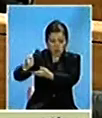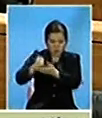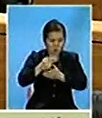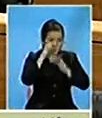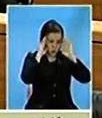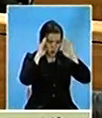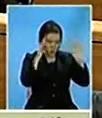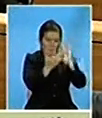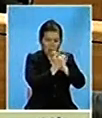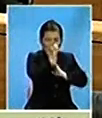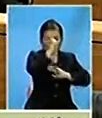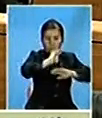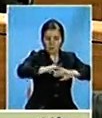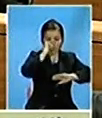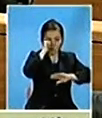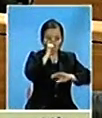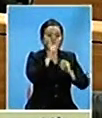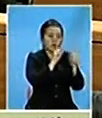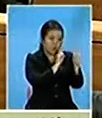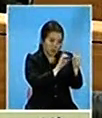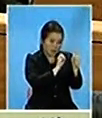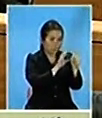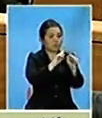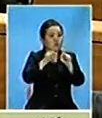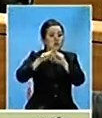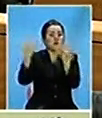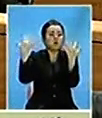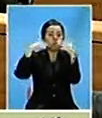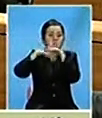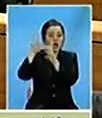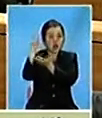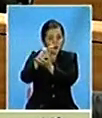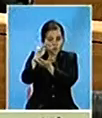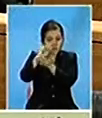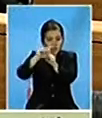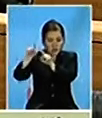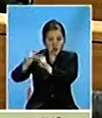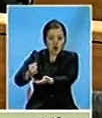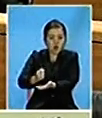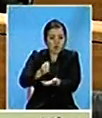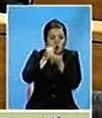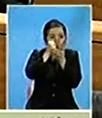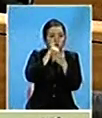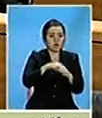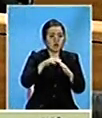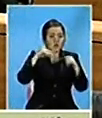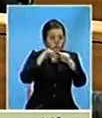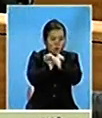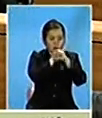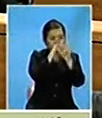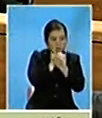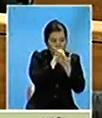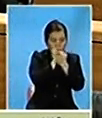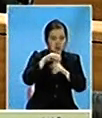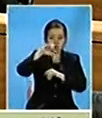ประสบการณ์และผ่านการฝึกอบรมโดยประสานกับหน่วยงานของรัฐและมูลนิธิต่างๆโดยได้รับงบประมาณจากสสส.ปีละ3